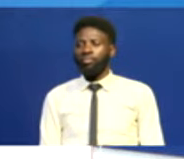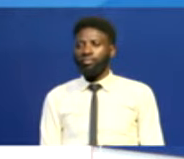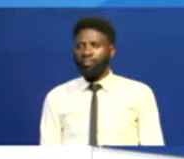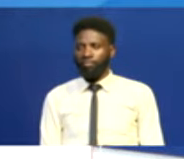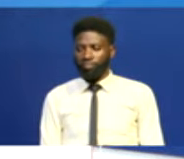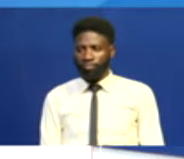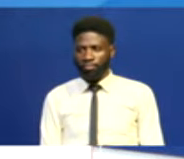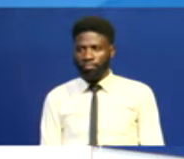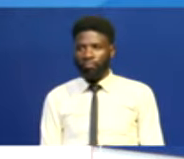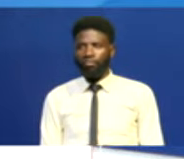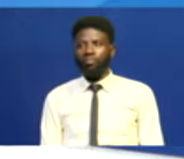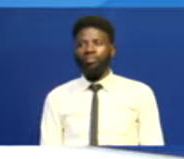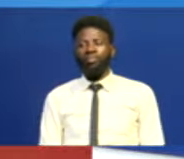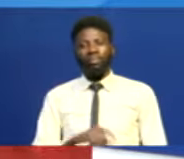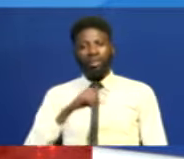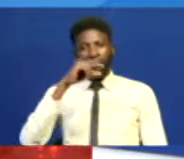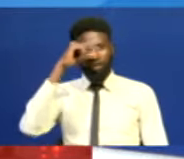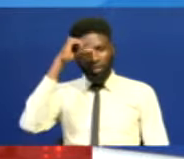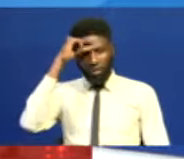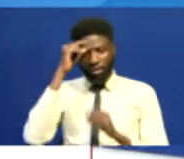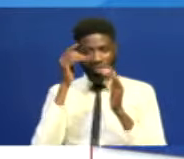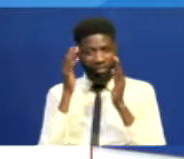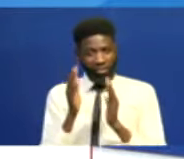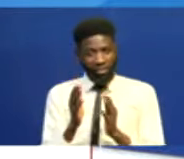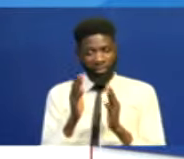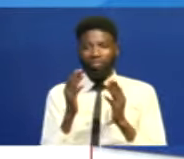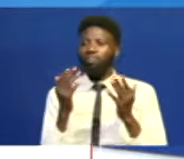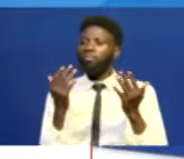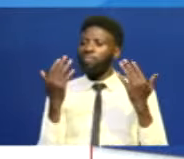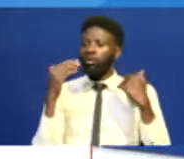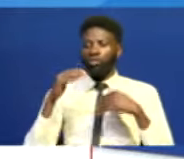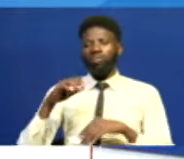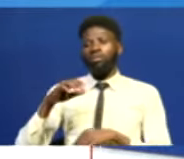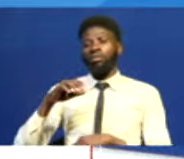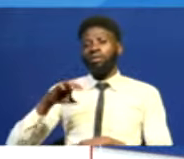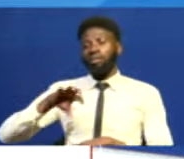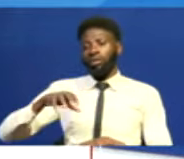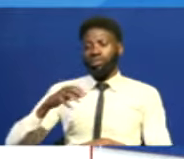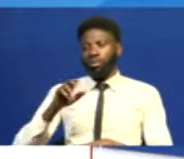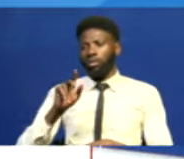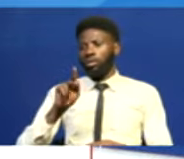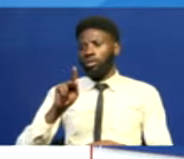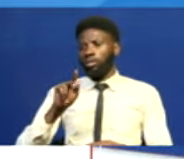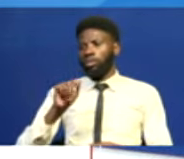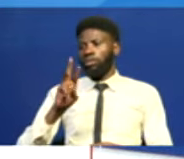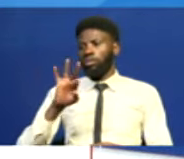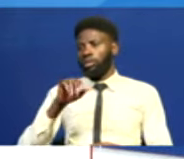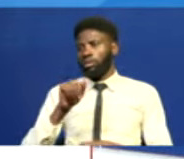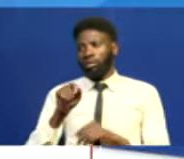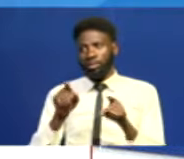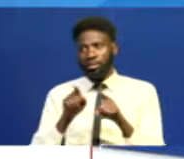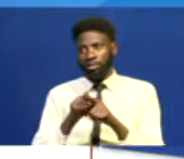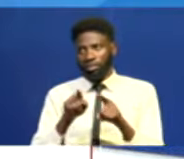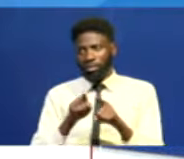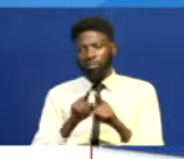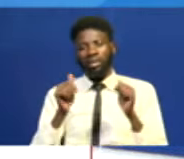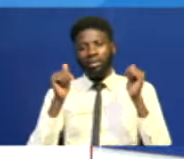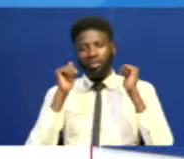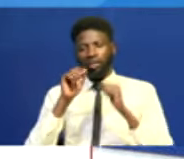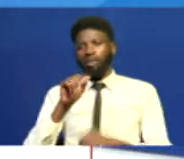Basi mbali na hayo, gavana wa kaunti ya Meru Kawira Mwangaza na mwenzake wa Nyamira Amos Nyaribo wanakabiliwa na hatari